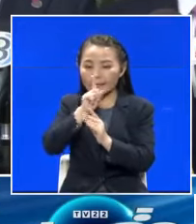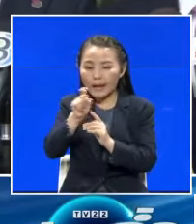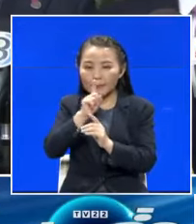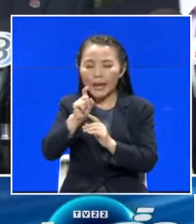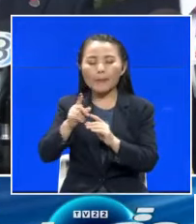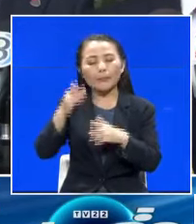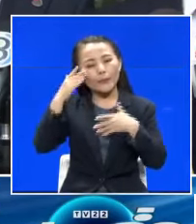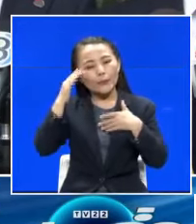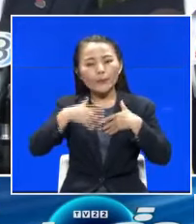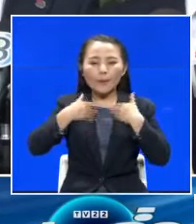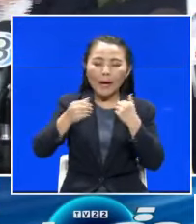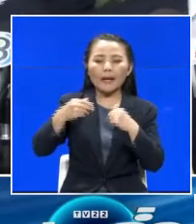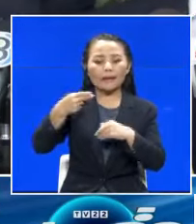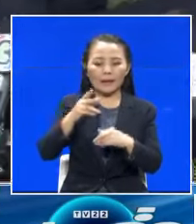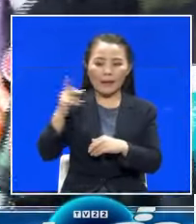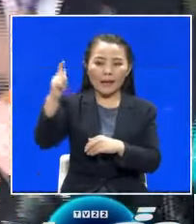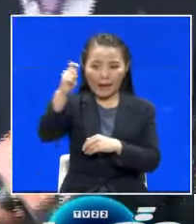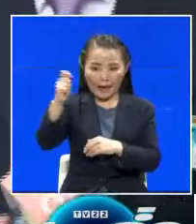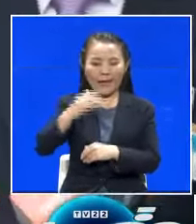ป่วยตามประสาอากับหลานค่ะ